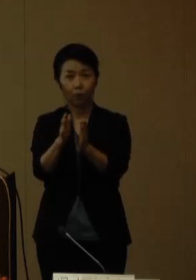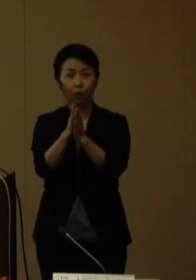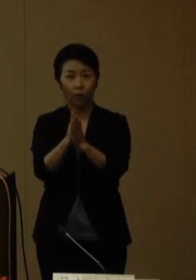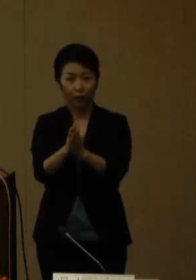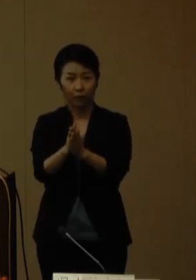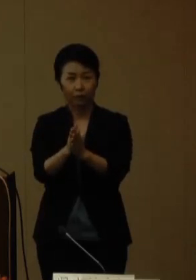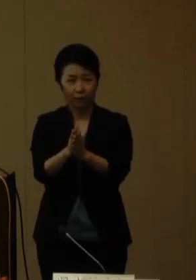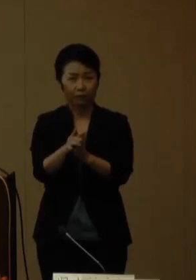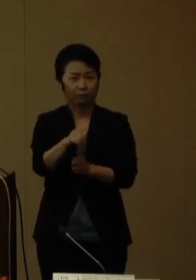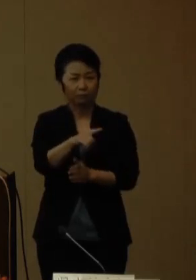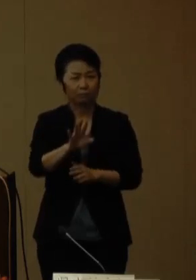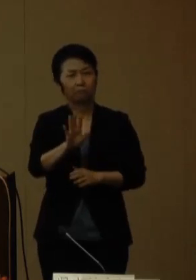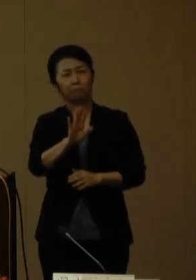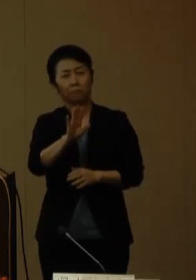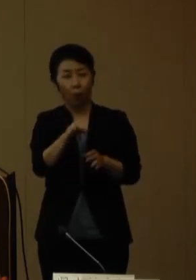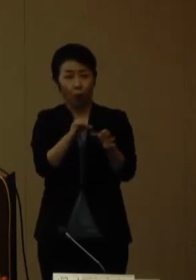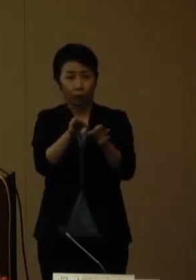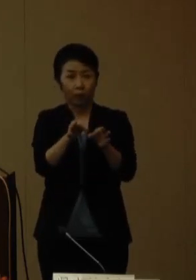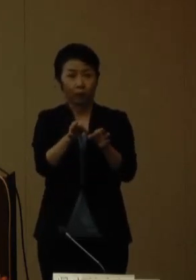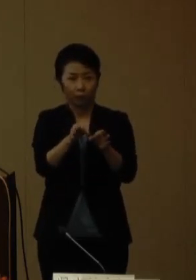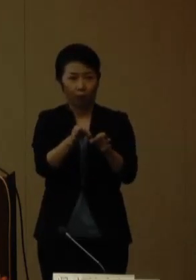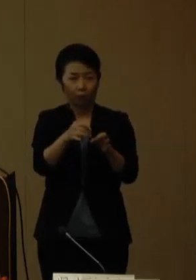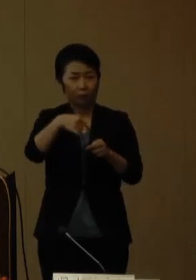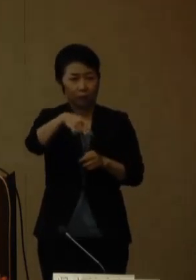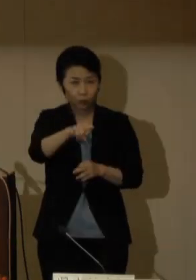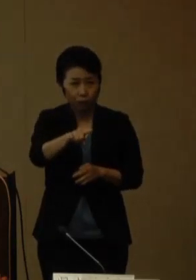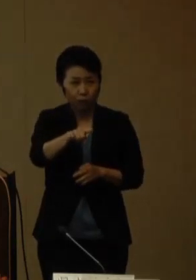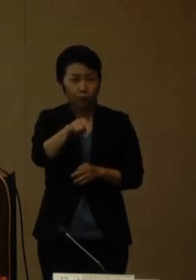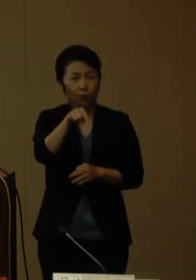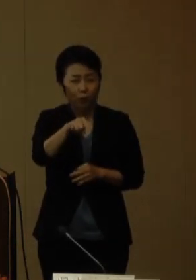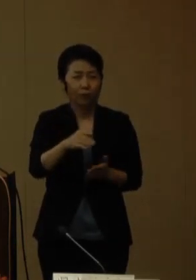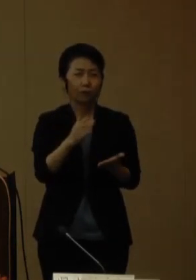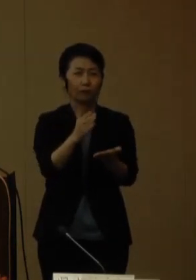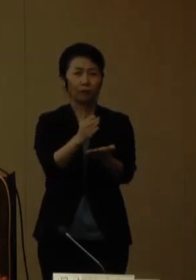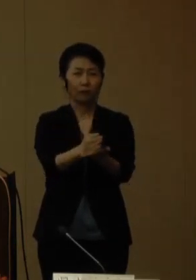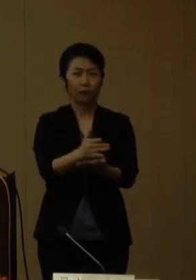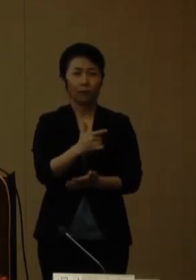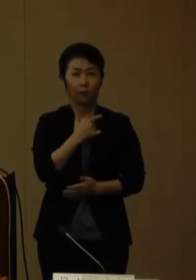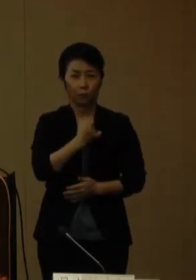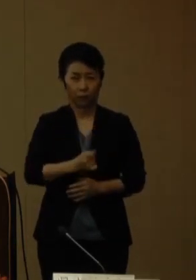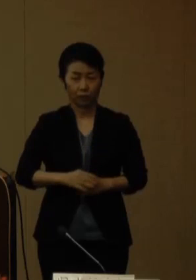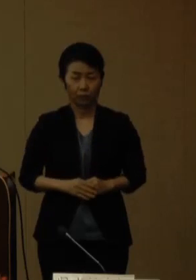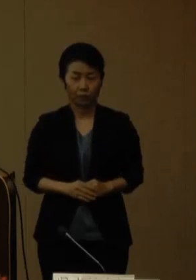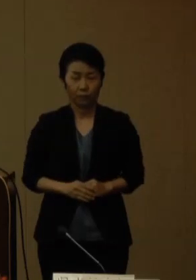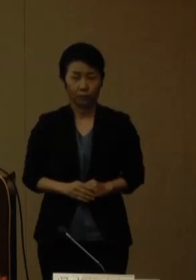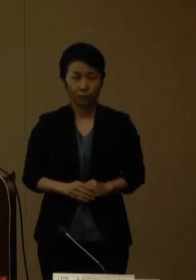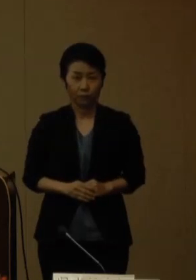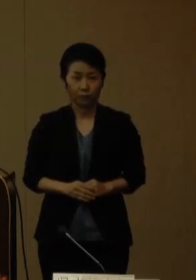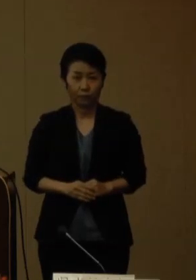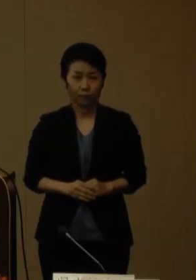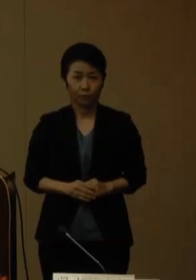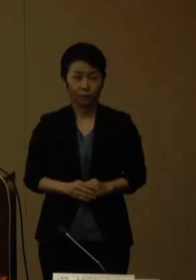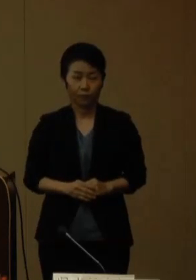応じていない飲食店等の利用は避けていただきますようお願いいたします。